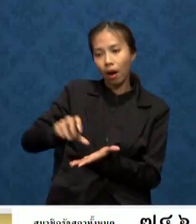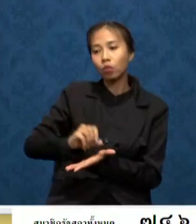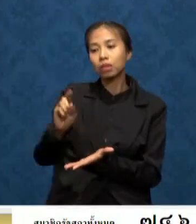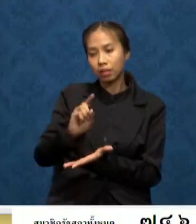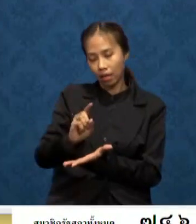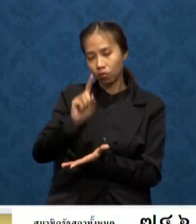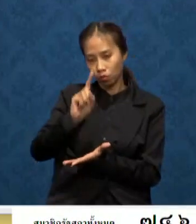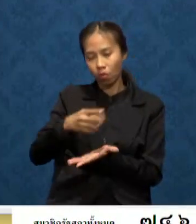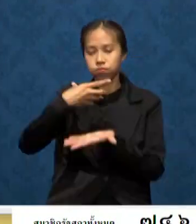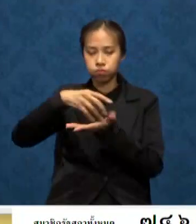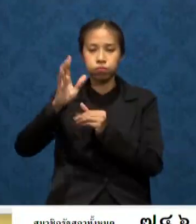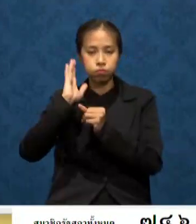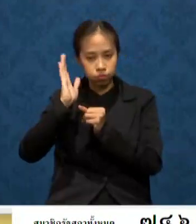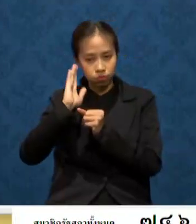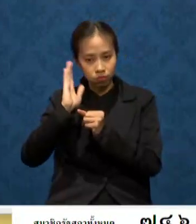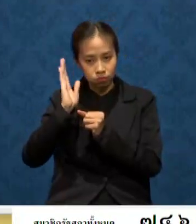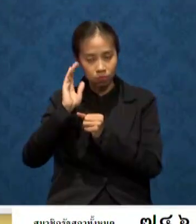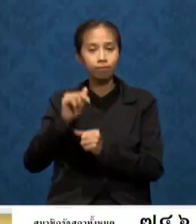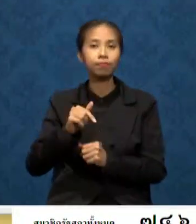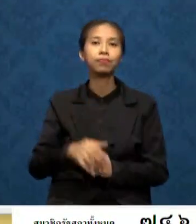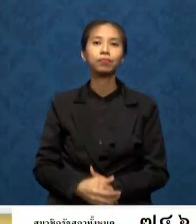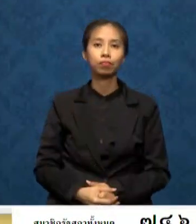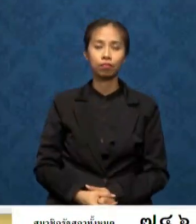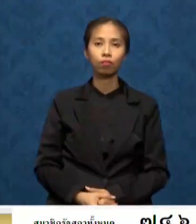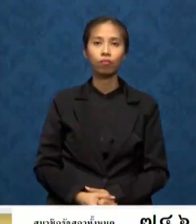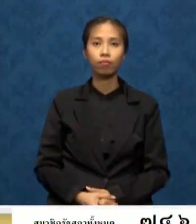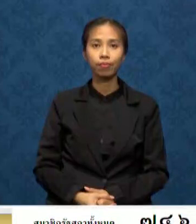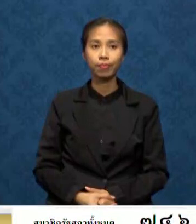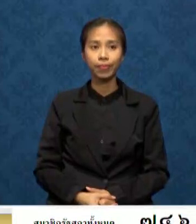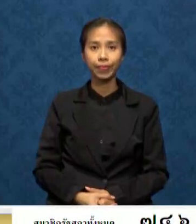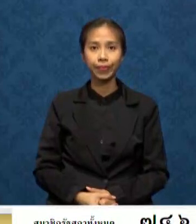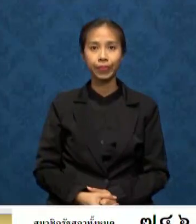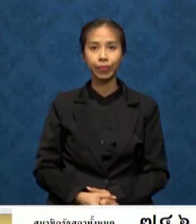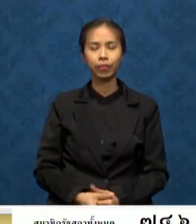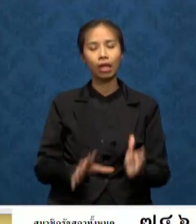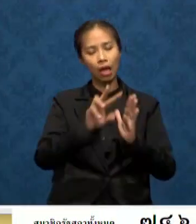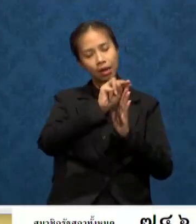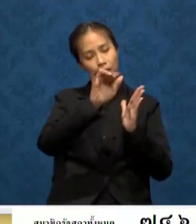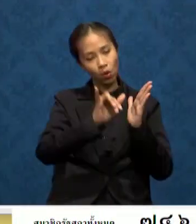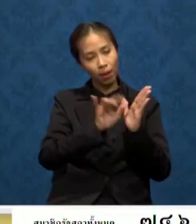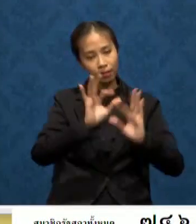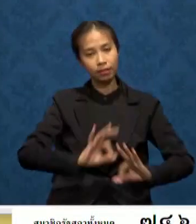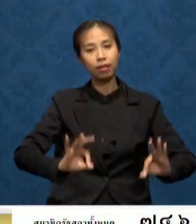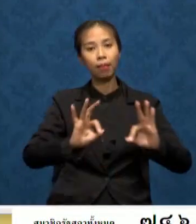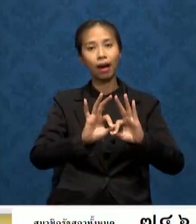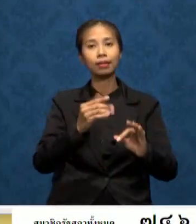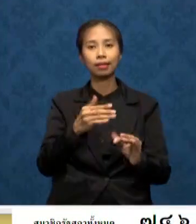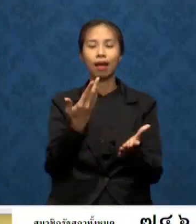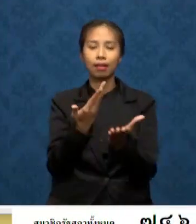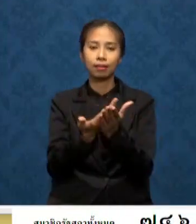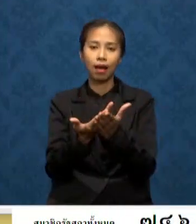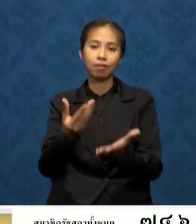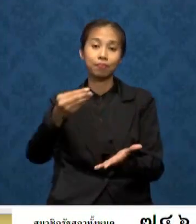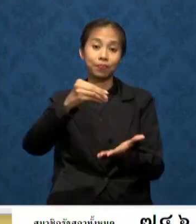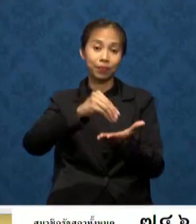นำมาใช้จ่ายในการดำเนินนโยบายด้วยสำหรับนโยบายที่สำคัญคือนโยบายเติมเงิน